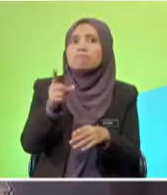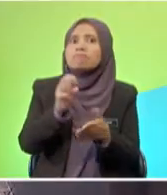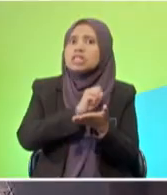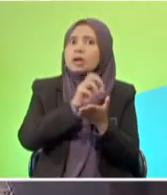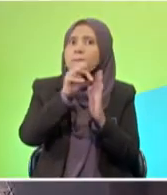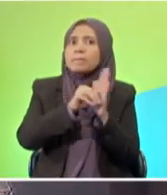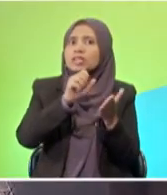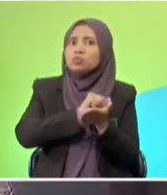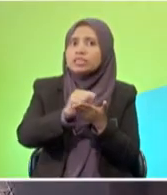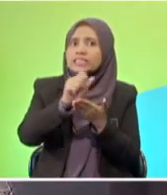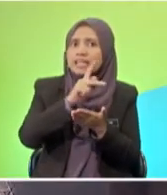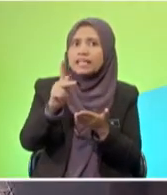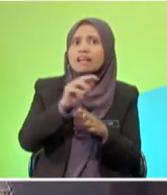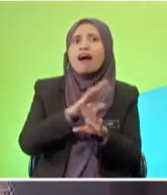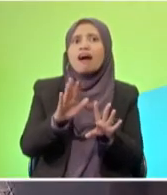menyajikan